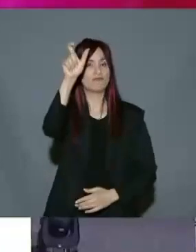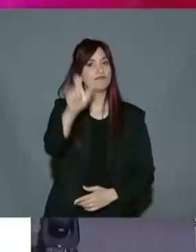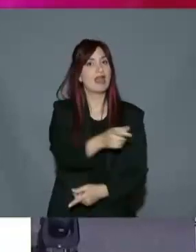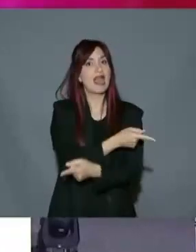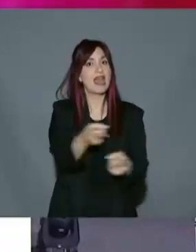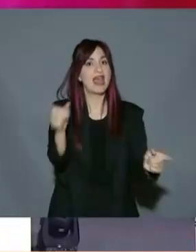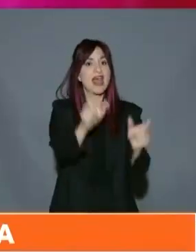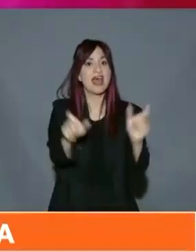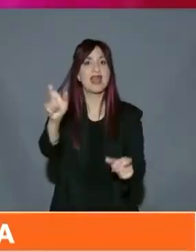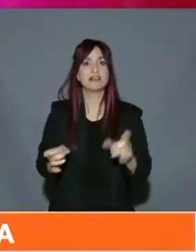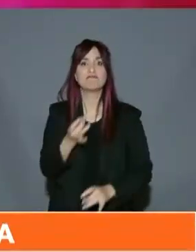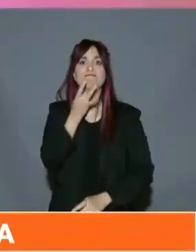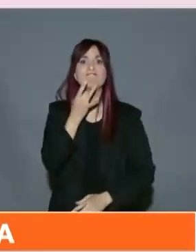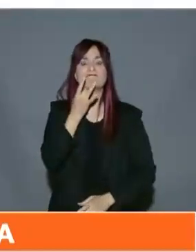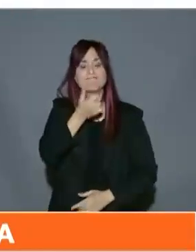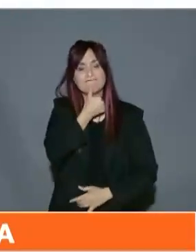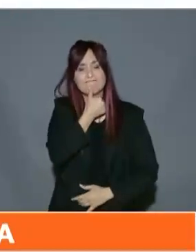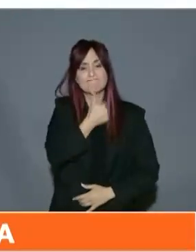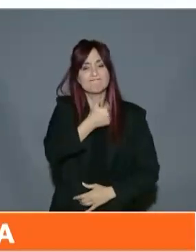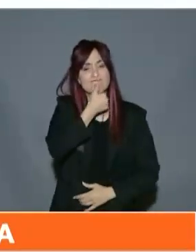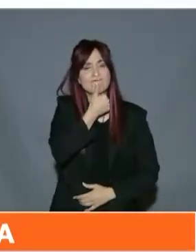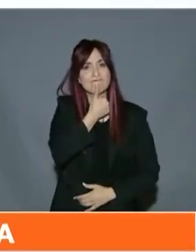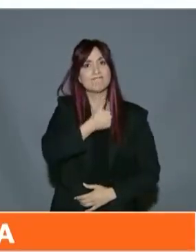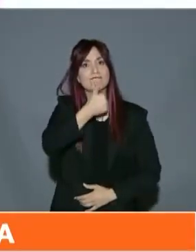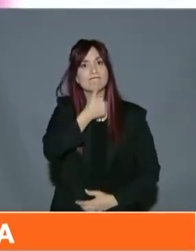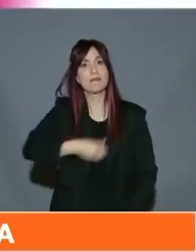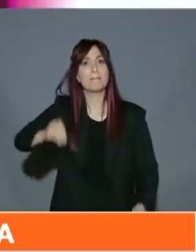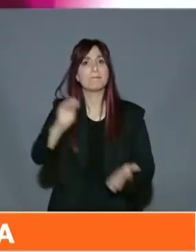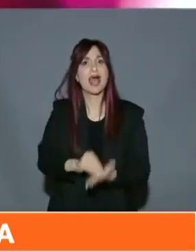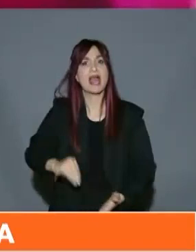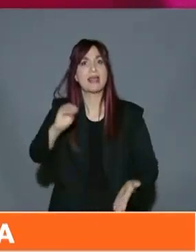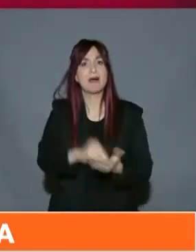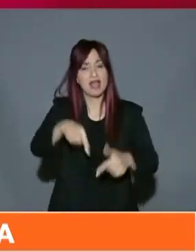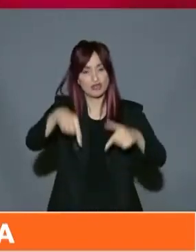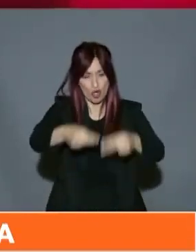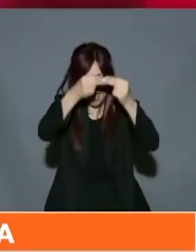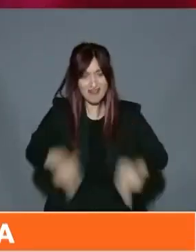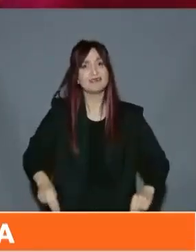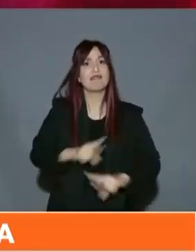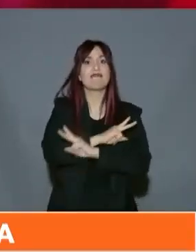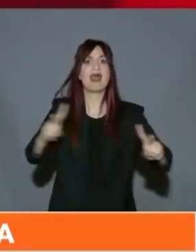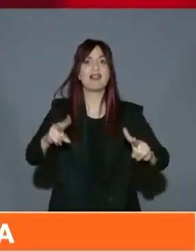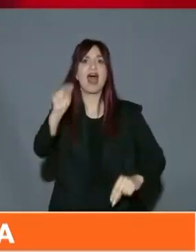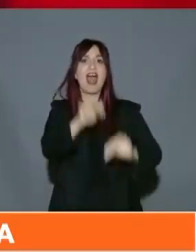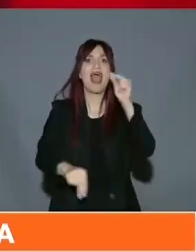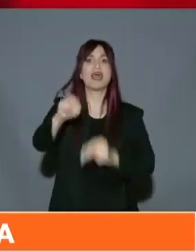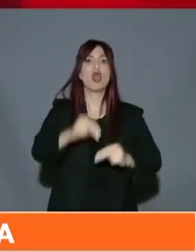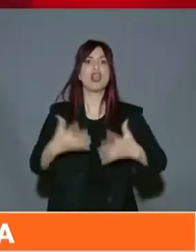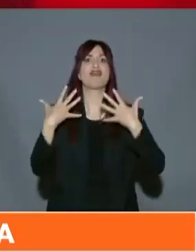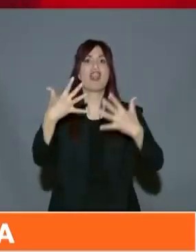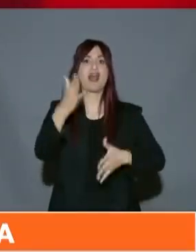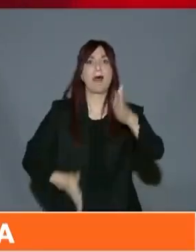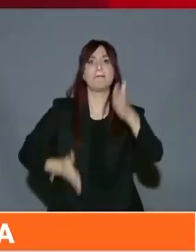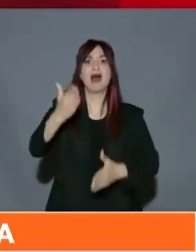Κάντε την καρδιά σας πέτρα, κάντε ένα κουράγιο ακόμα και δώστε καθαρές λύσεις τώρα. Εκλογή Προέδρου στις 10